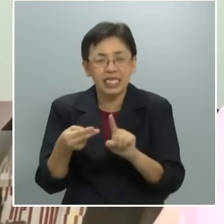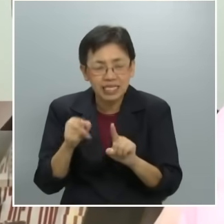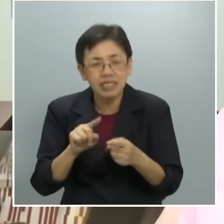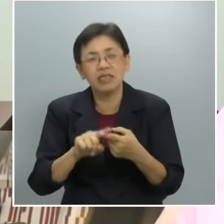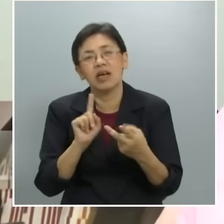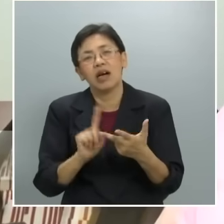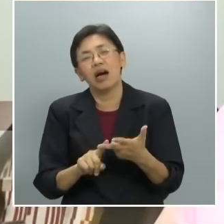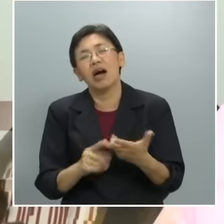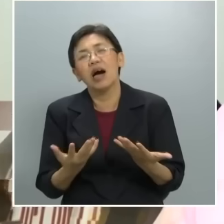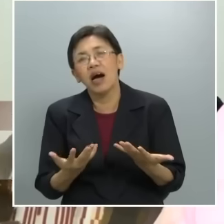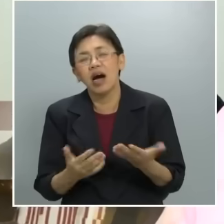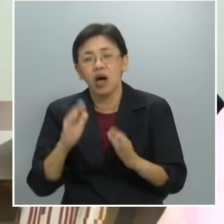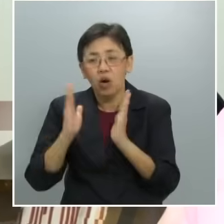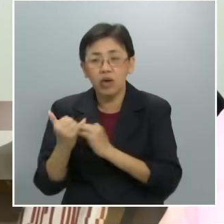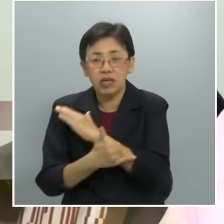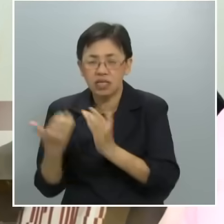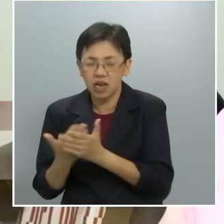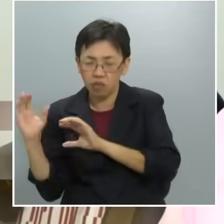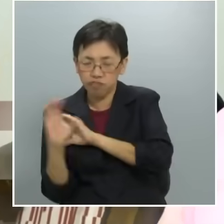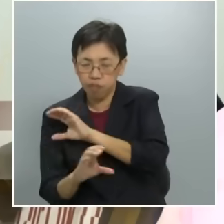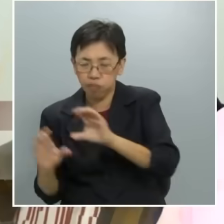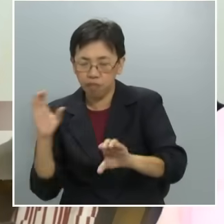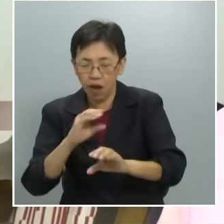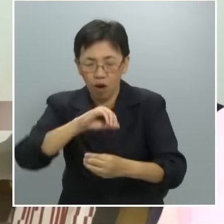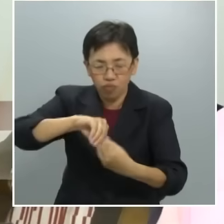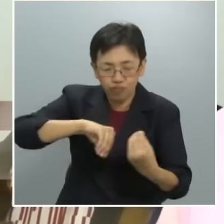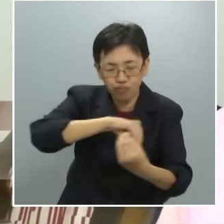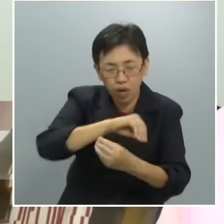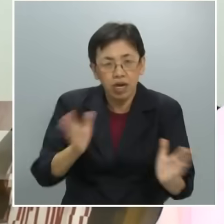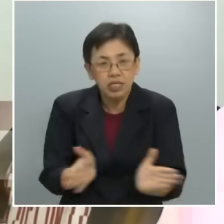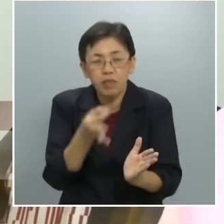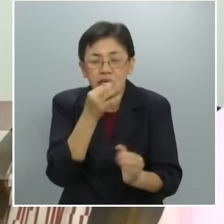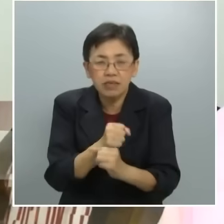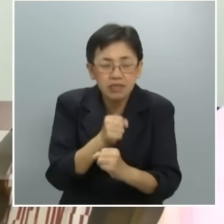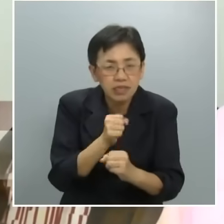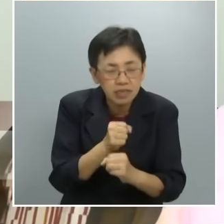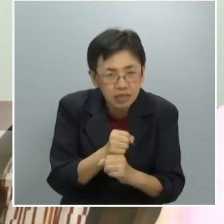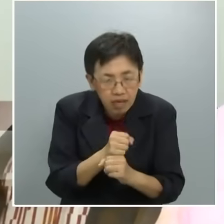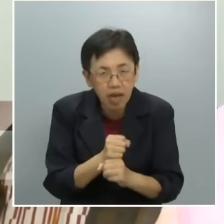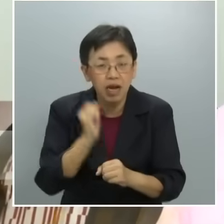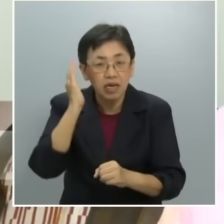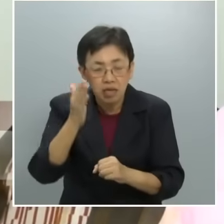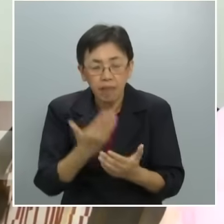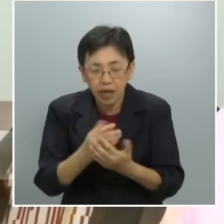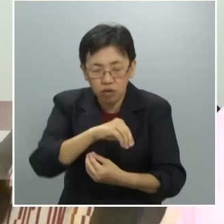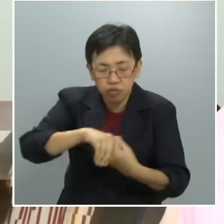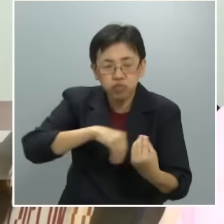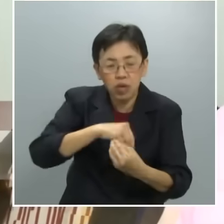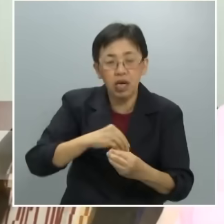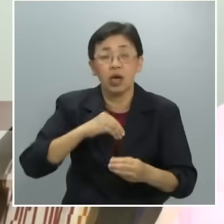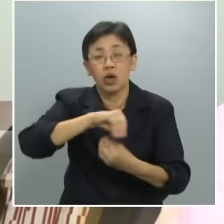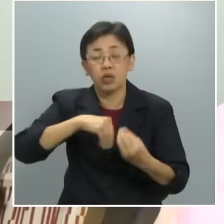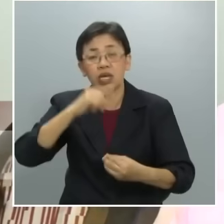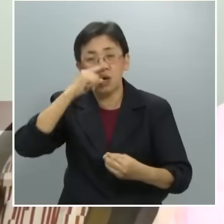ให้มีนักลงทุนต่างประเทศมาลงทุนเพื่อเดินการมีการสร้างงานมามีการสร้างซัพพลายเชนที่ทำให้ธุรกิจในประเทศไทยเนี่ย